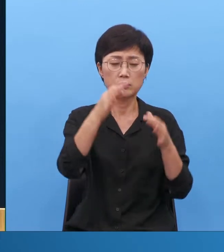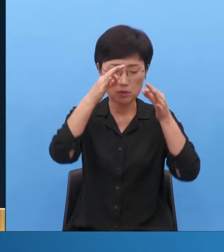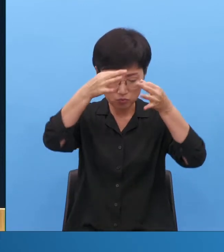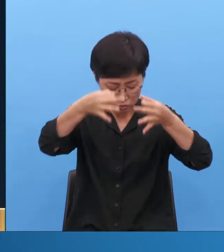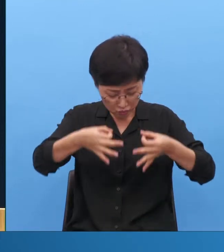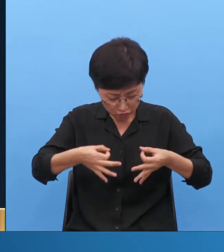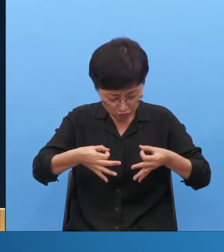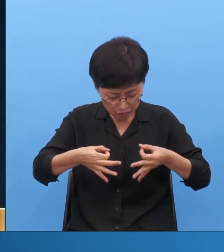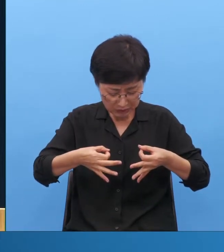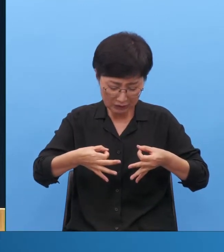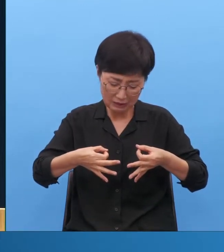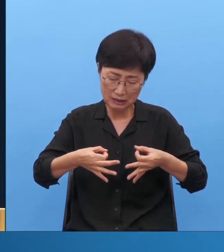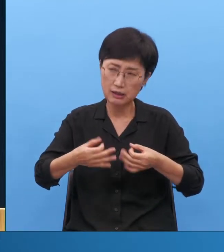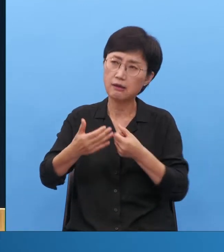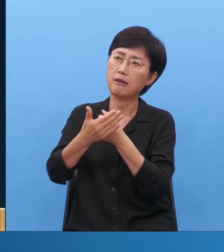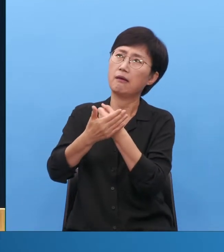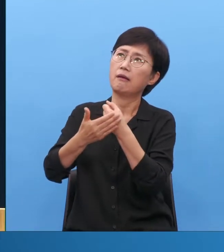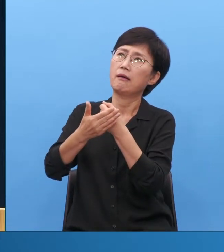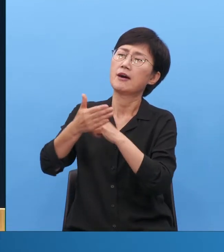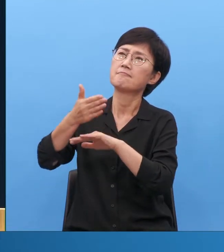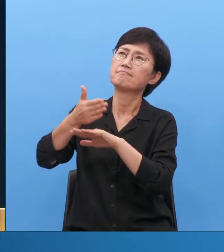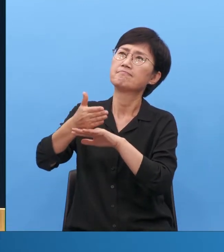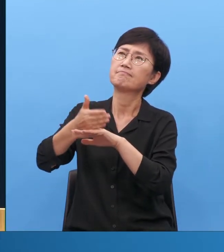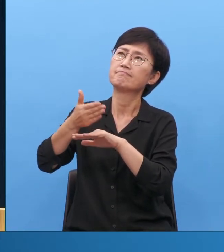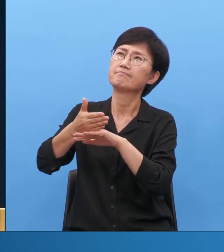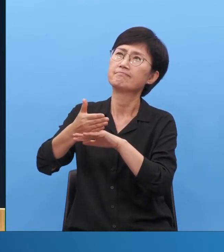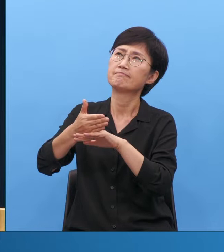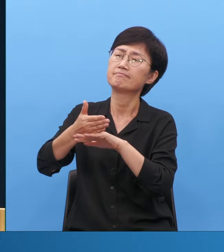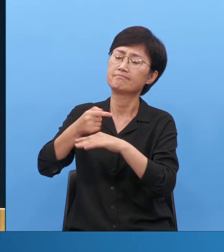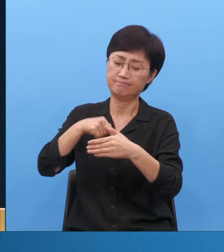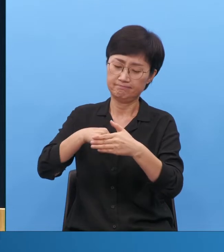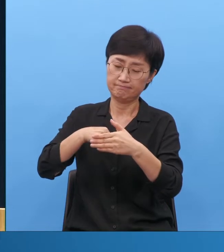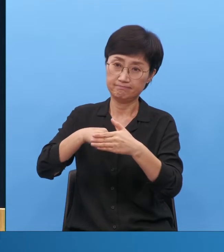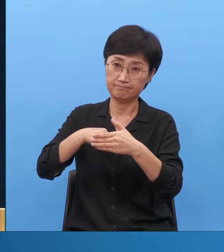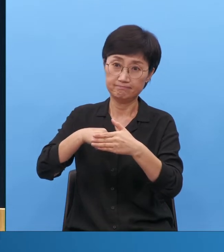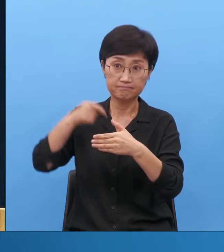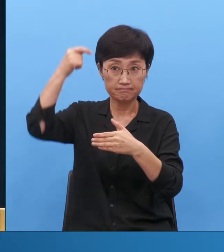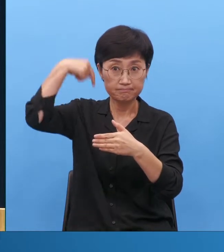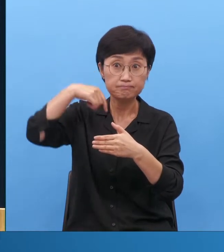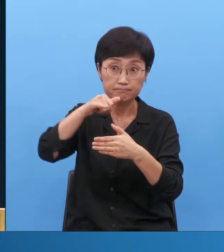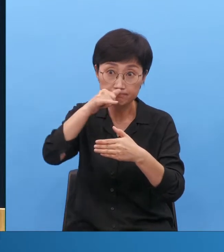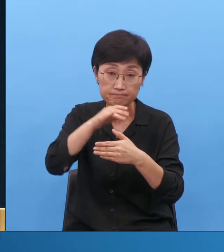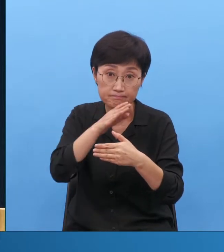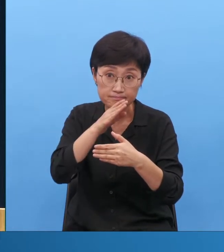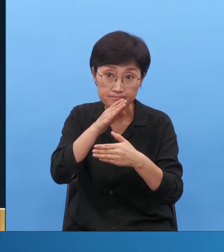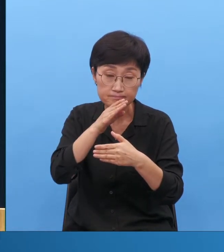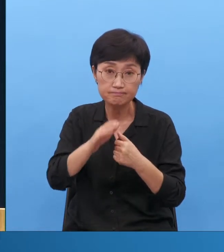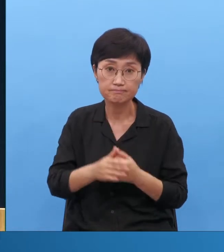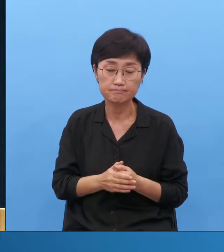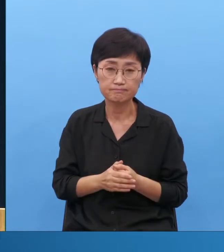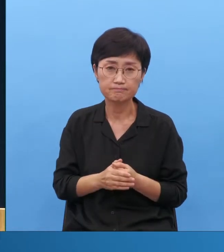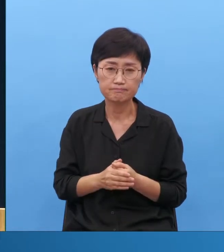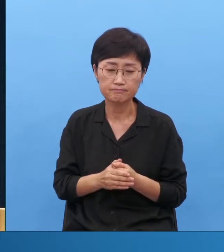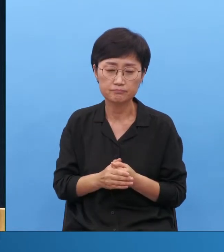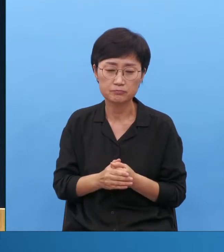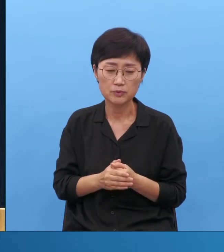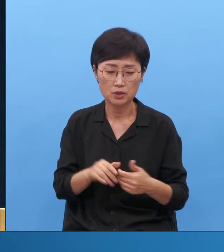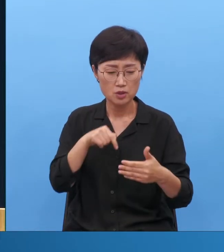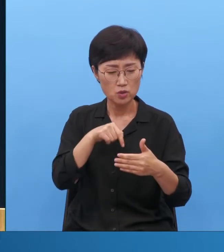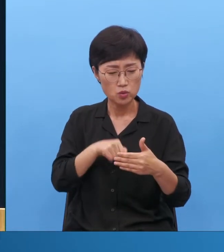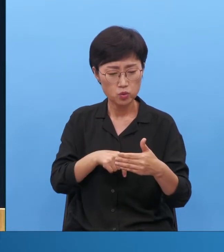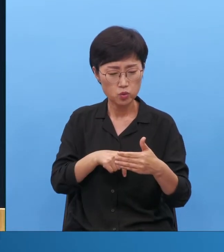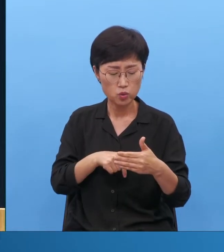감사하다. Today, you must arrive at this answer. You yourselves will know whether you are most grateful for the grace of God or not. 나는 실제 기도가 되고 있고